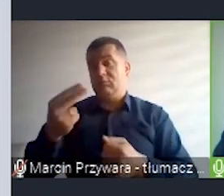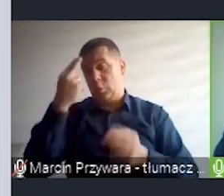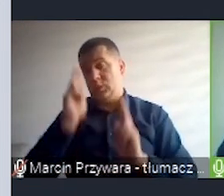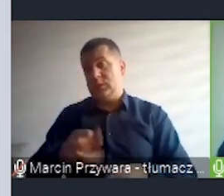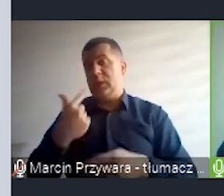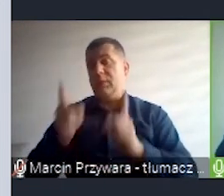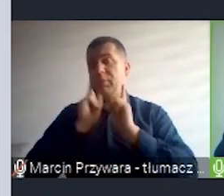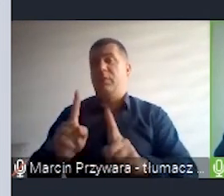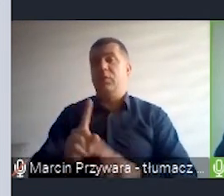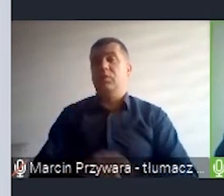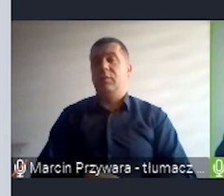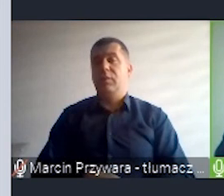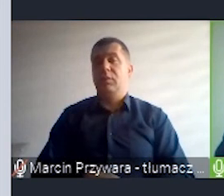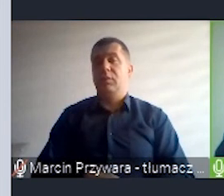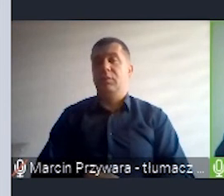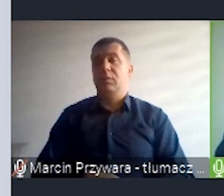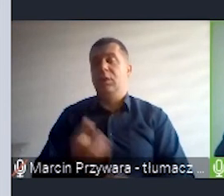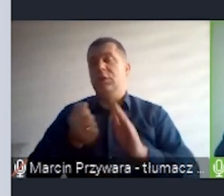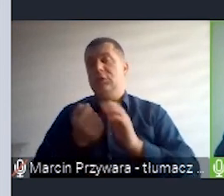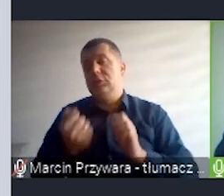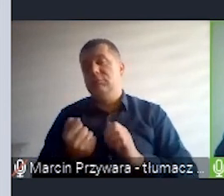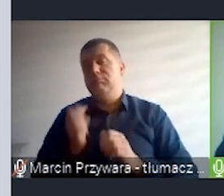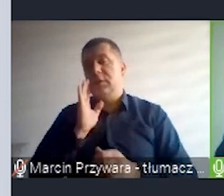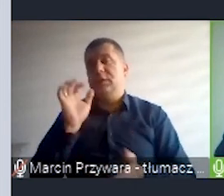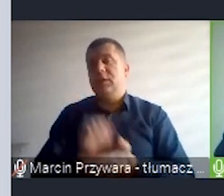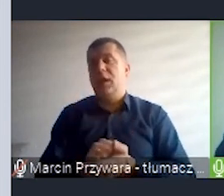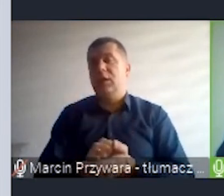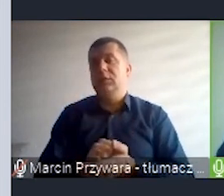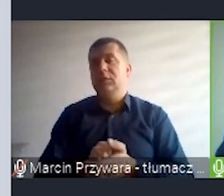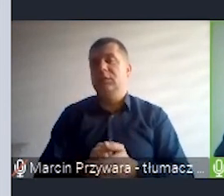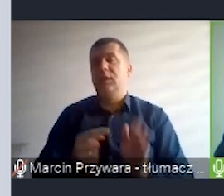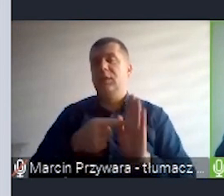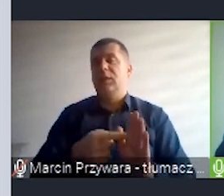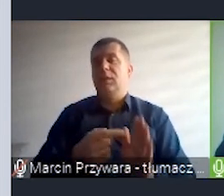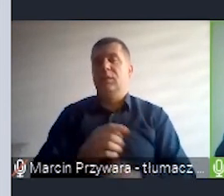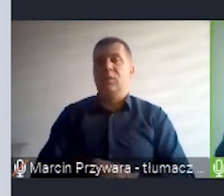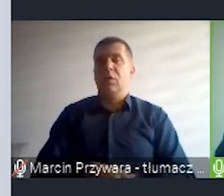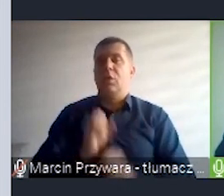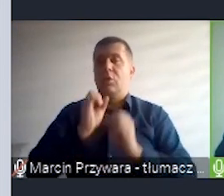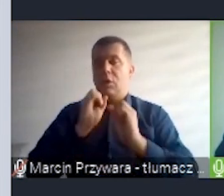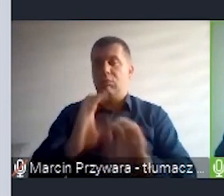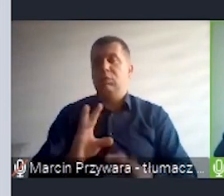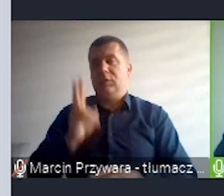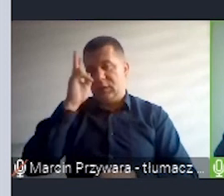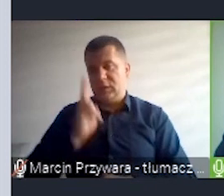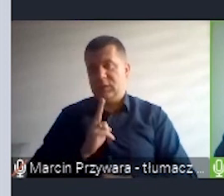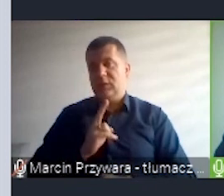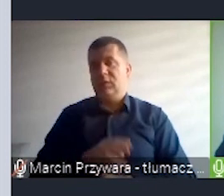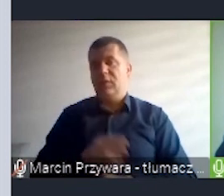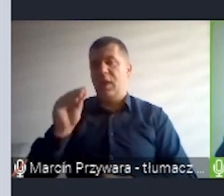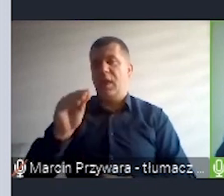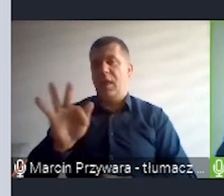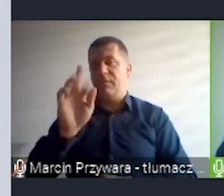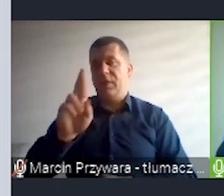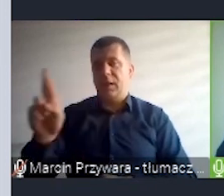nieprawidłowość. I przetrzymanie zaliczki powyżej terminu dopuszczalnego przez instytucję, zwłaszcza w